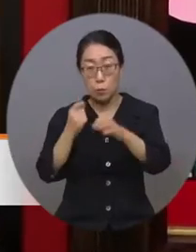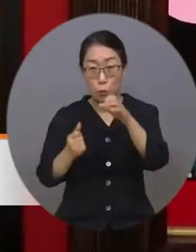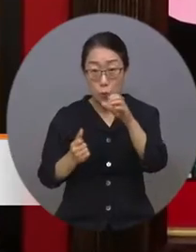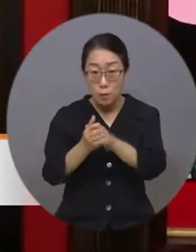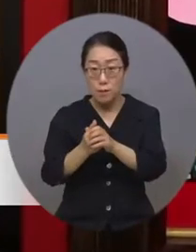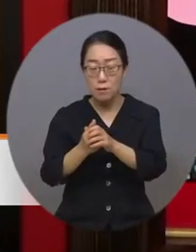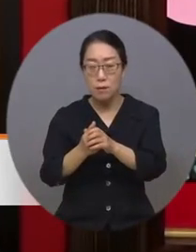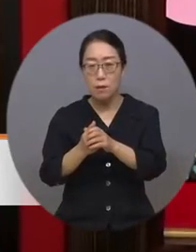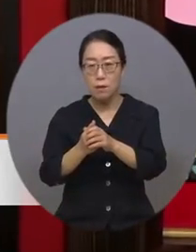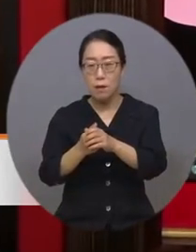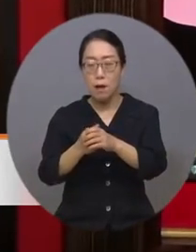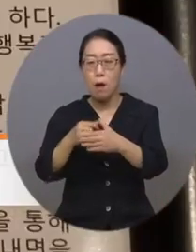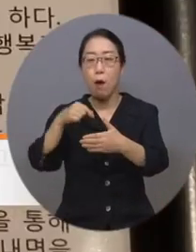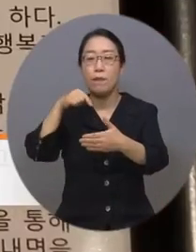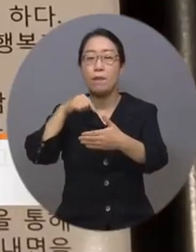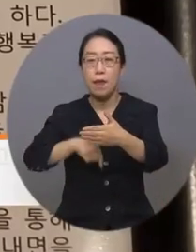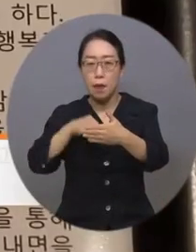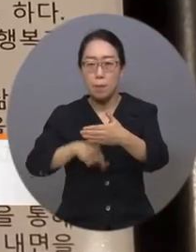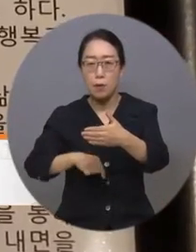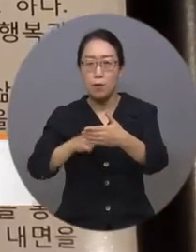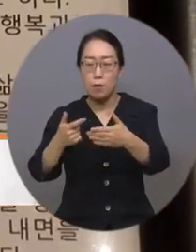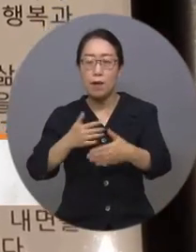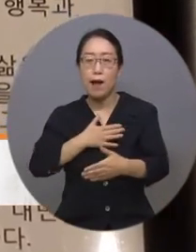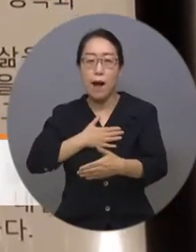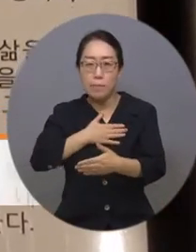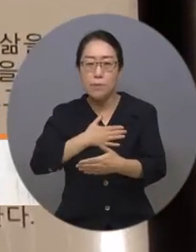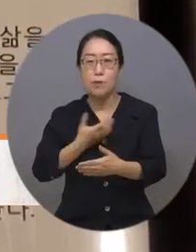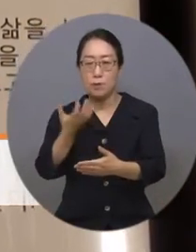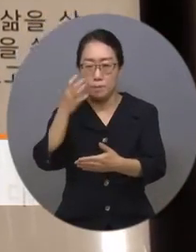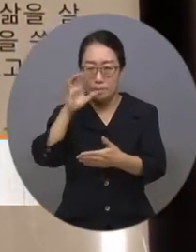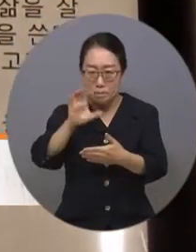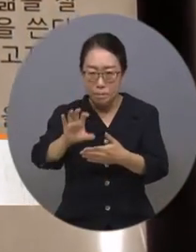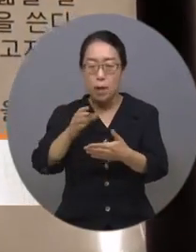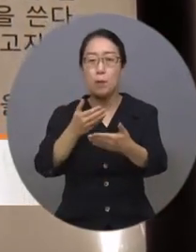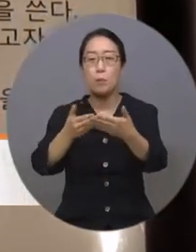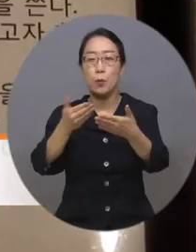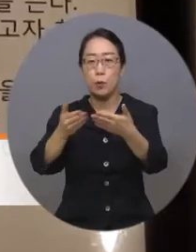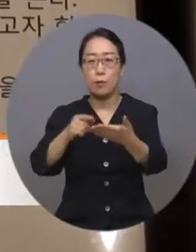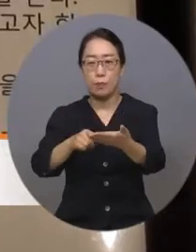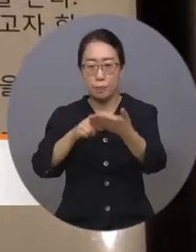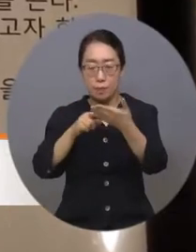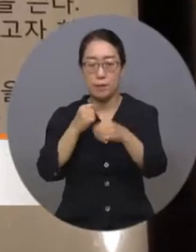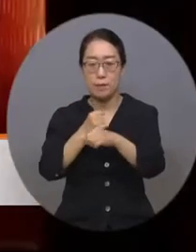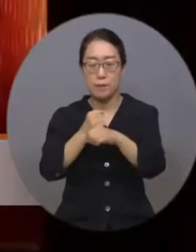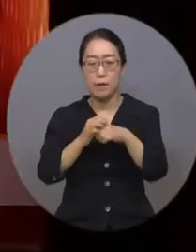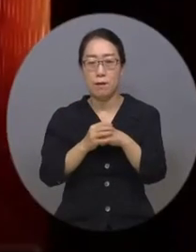외면적인 얼굴이 아닌 내면에 있는 여러 감정을 표현해 눈길을 사로잡고 있습니다.